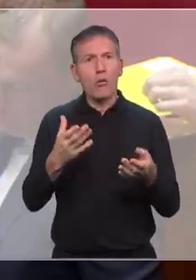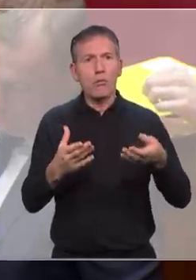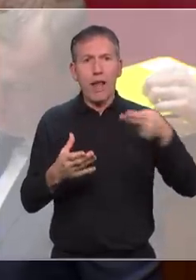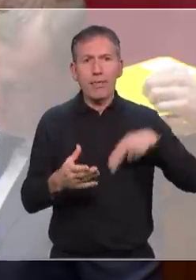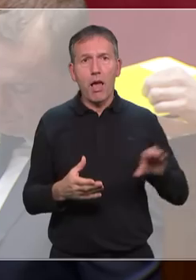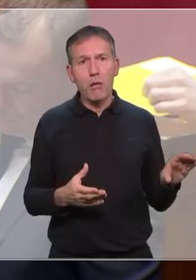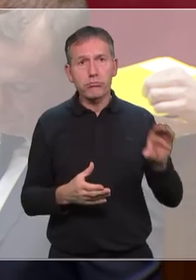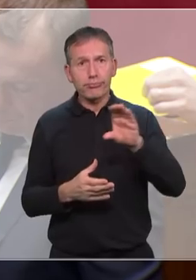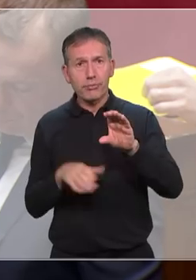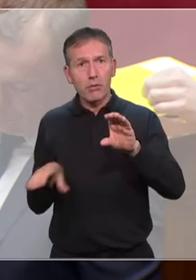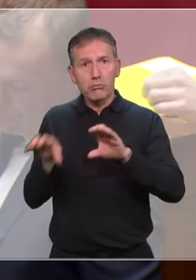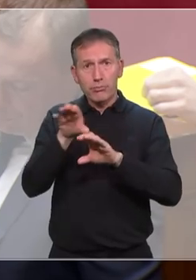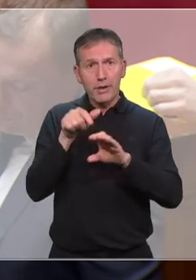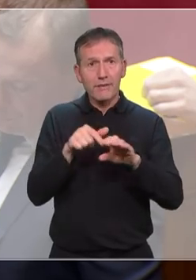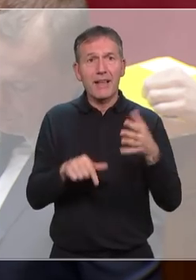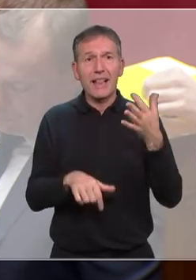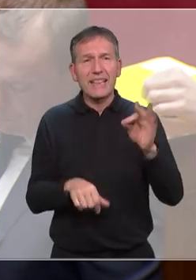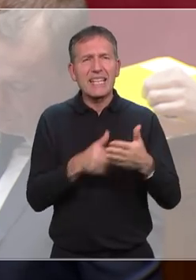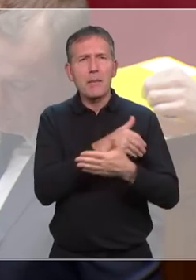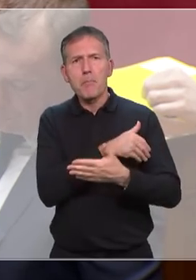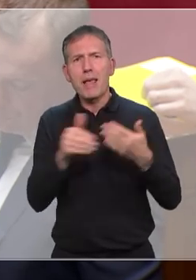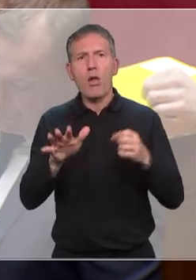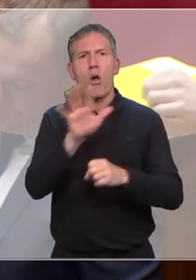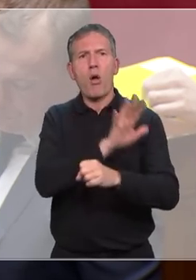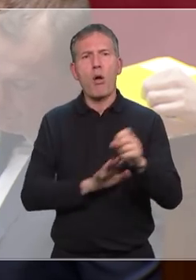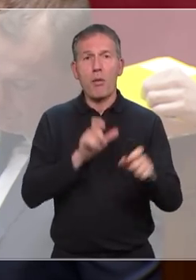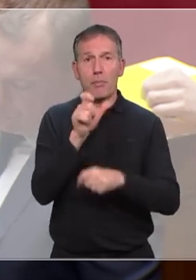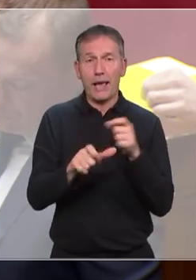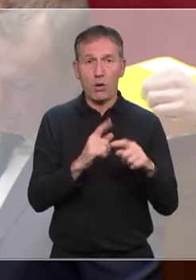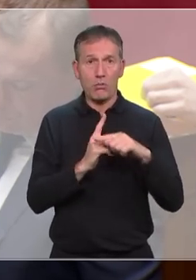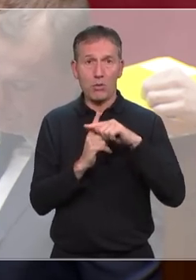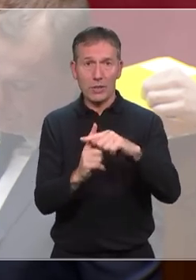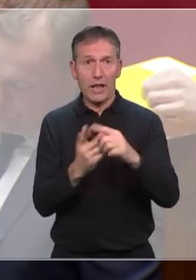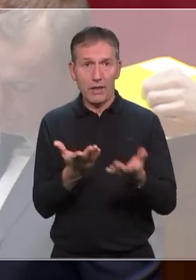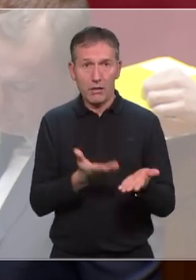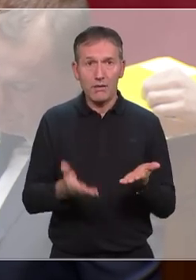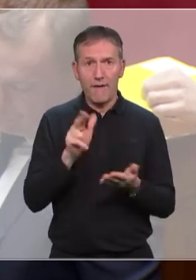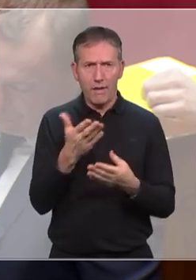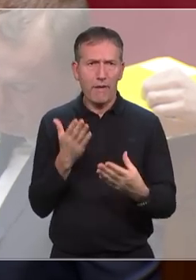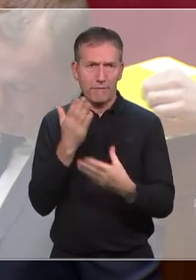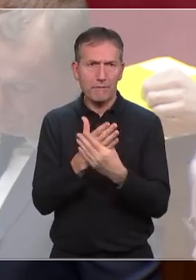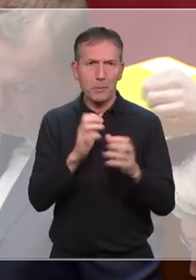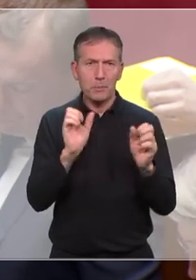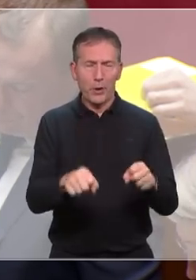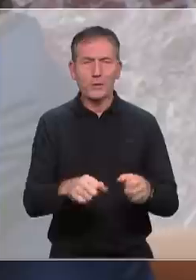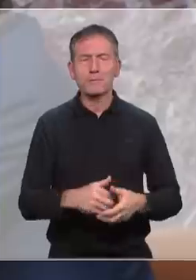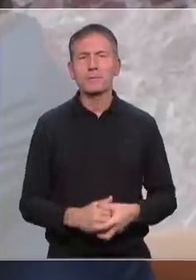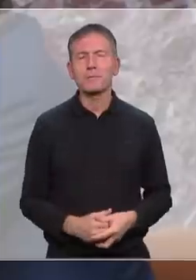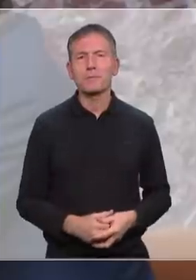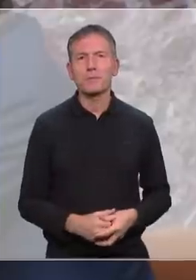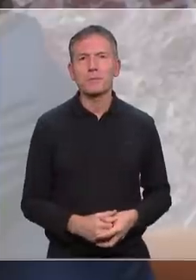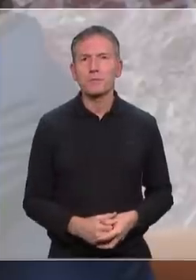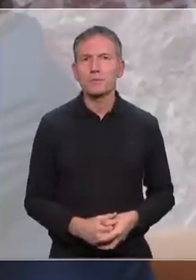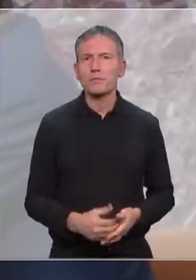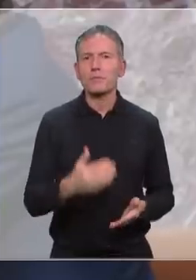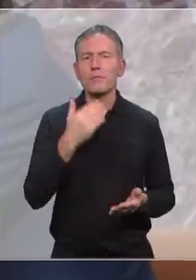l'État, concernera plus de 10 millions de Français qui vivent dans ces zones denses et sur lesquelles nous aurons l'occasion d'intervenir. Je vous remercie,